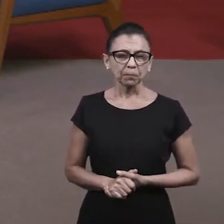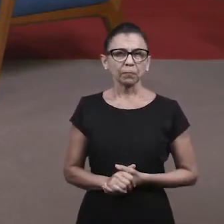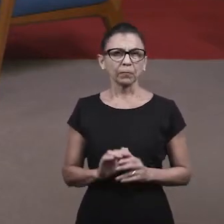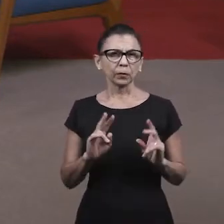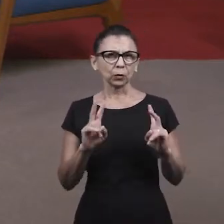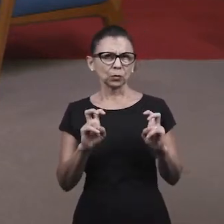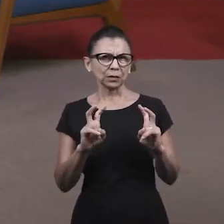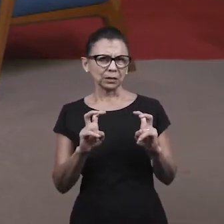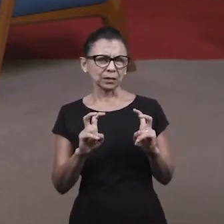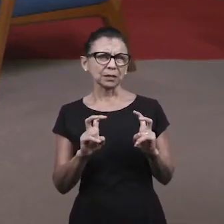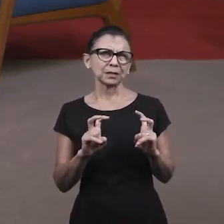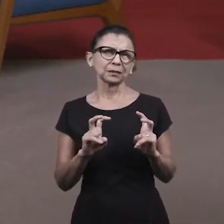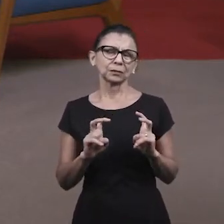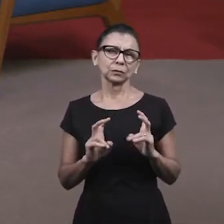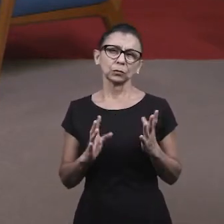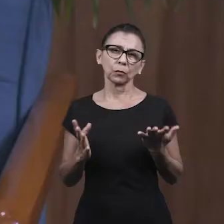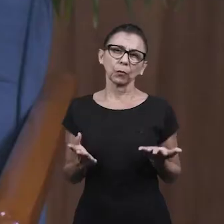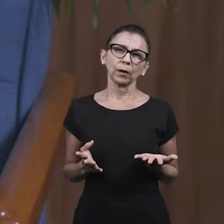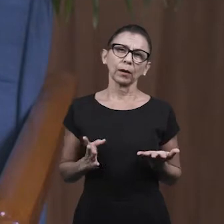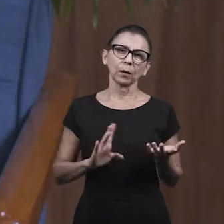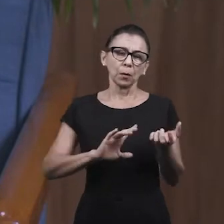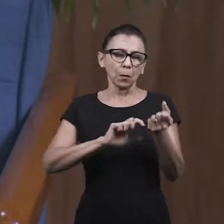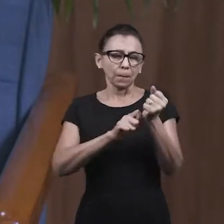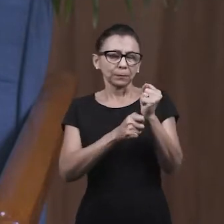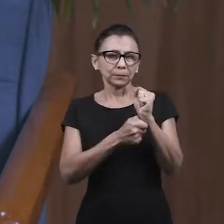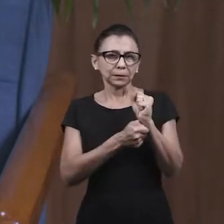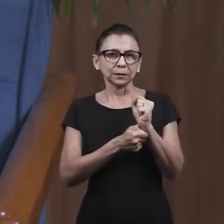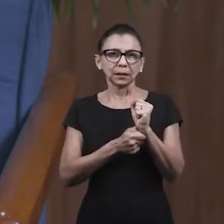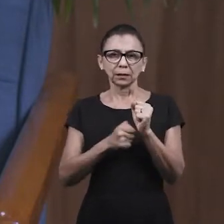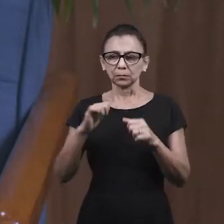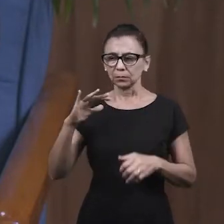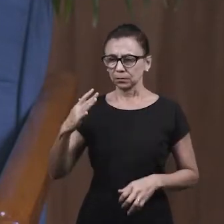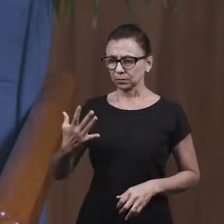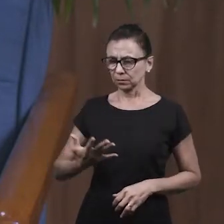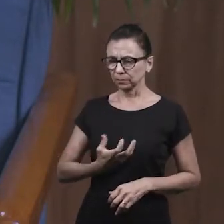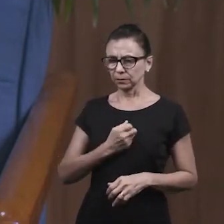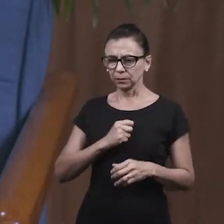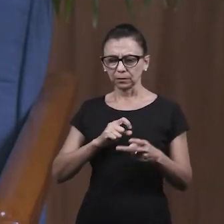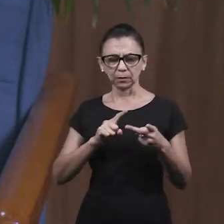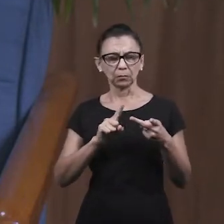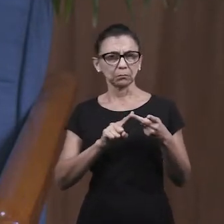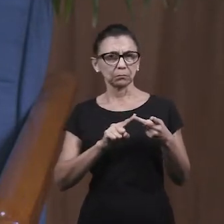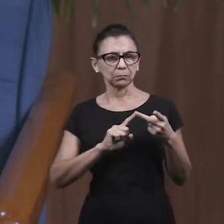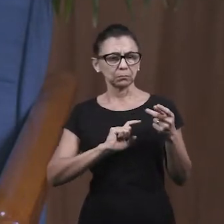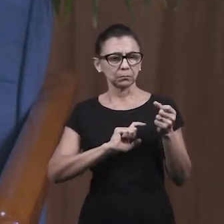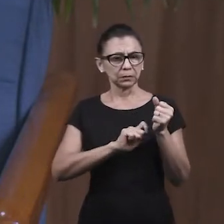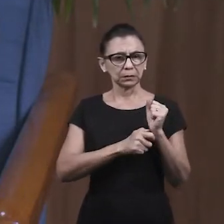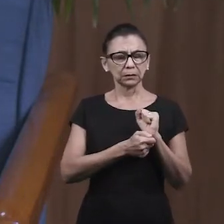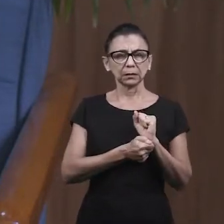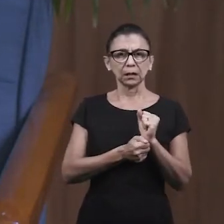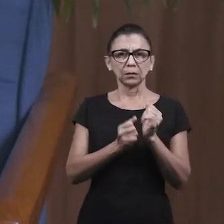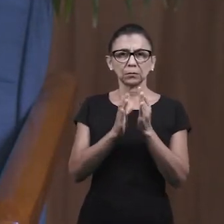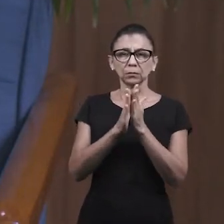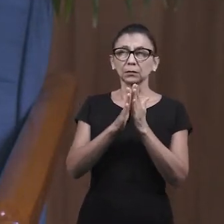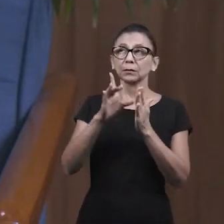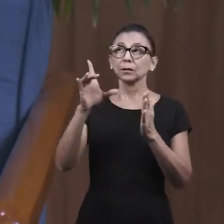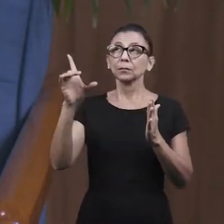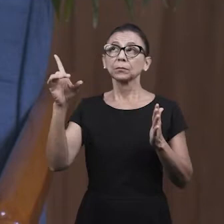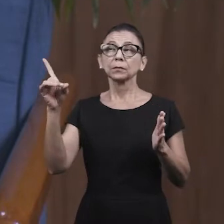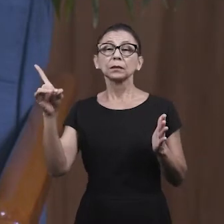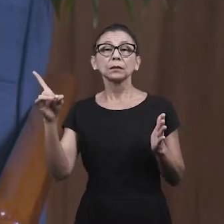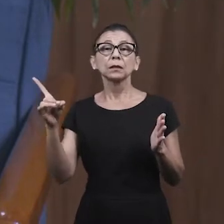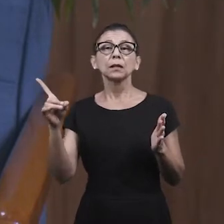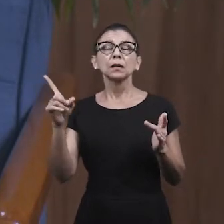Seigneur pour cette opportunité que le Seigneur nous donne. Gloire à Dieu. Très bien. Nous parlons sur les mystères, ou le mystère